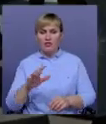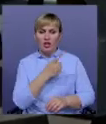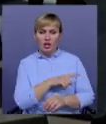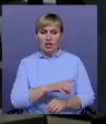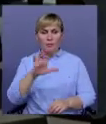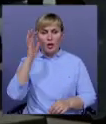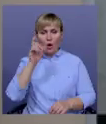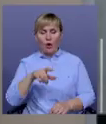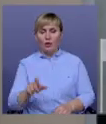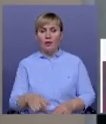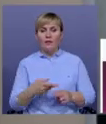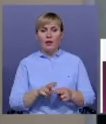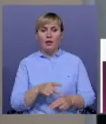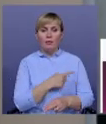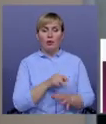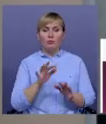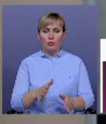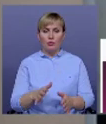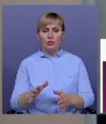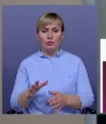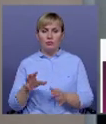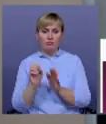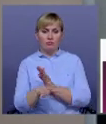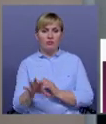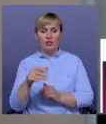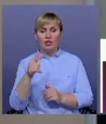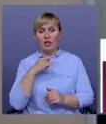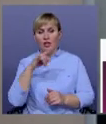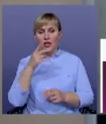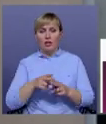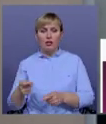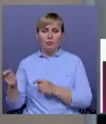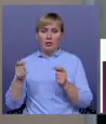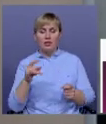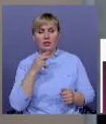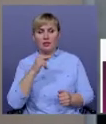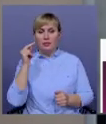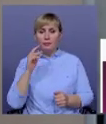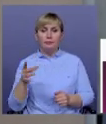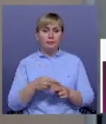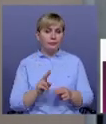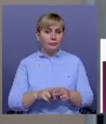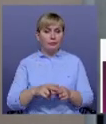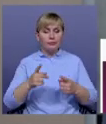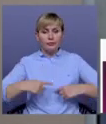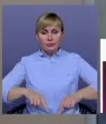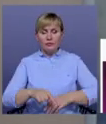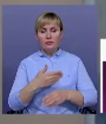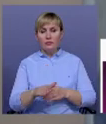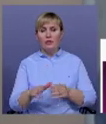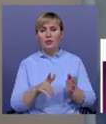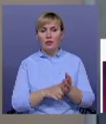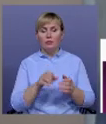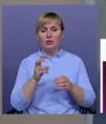психологи. Именно в этой больнице и будут содержаться все граждане Казахстана, которых эвакуируют из Китая. Для этого в учреждении выделено 7